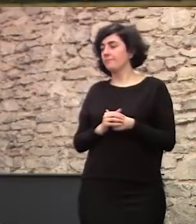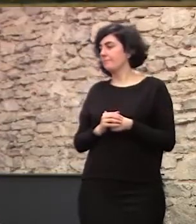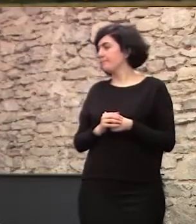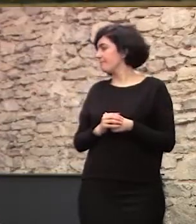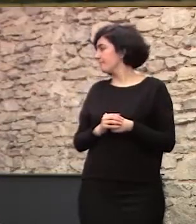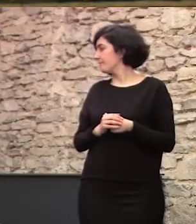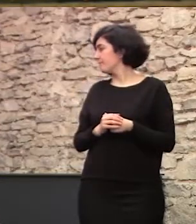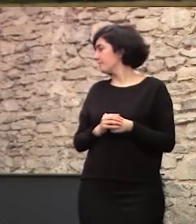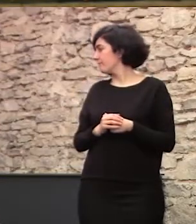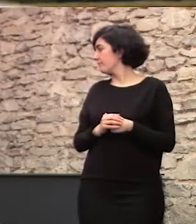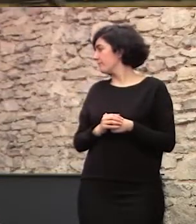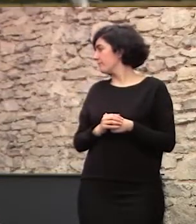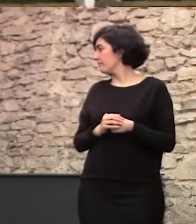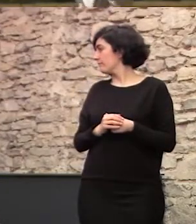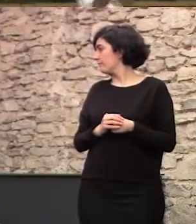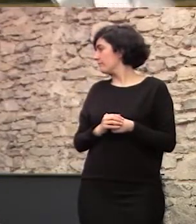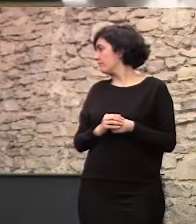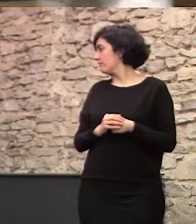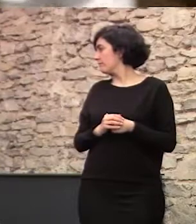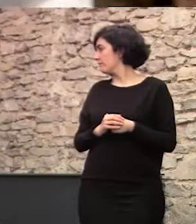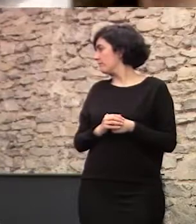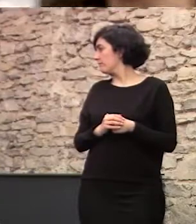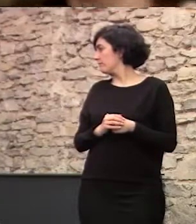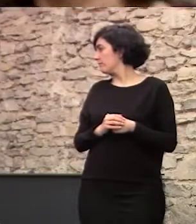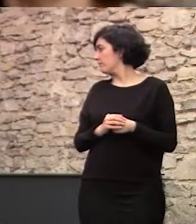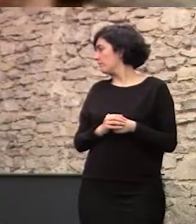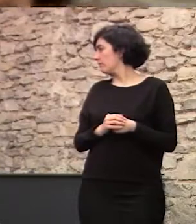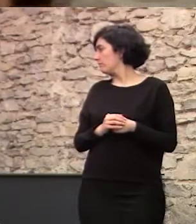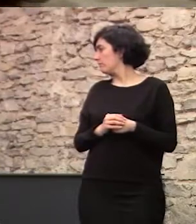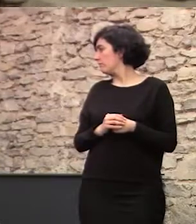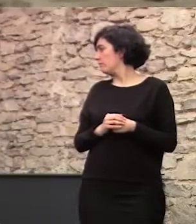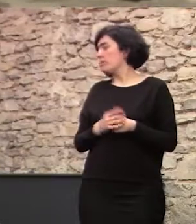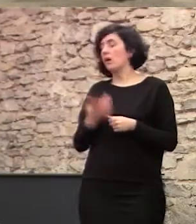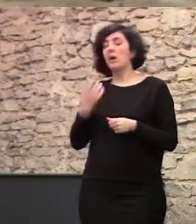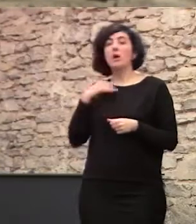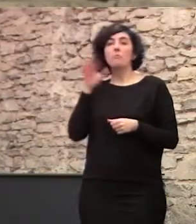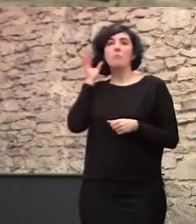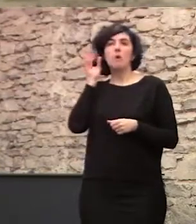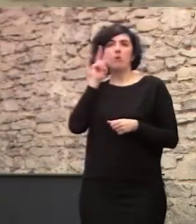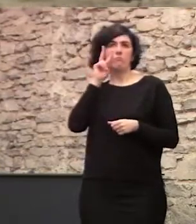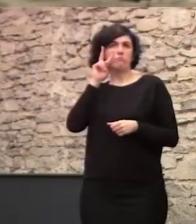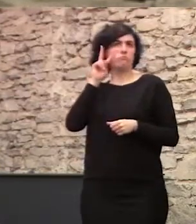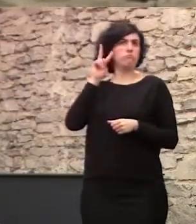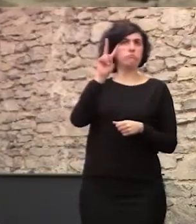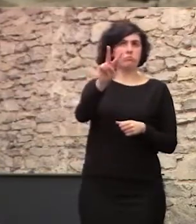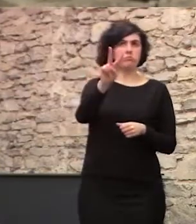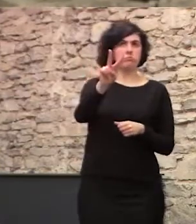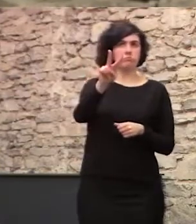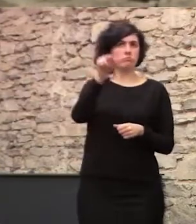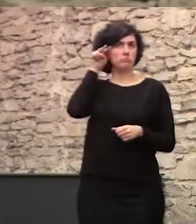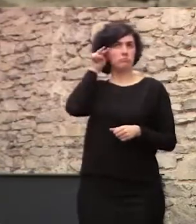Bai. Ba, dugu behira da zurtzena, baina lartzaia,